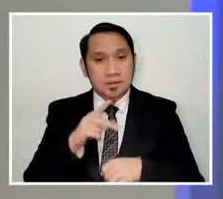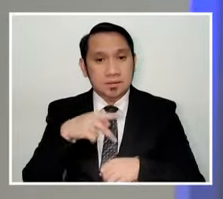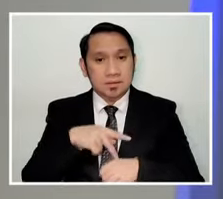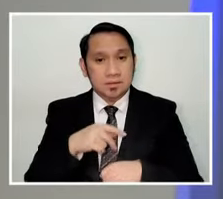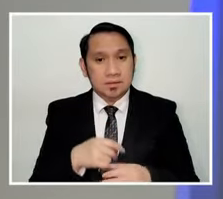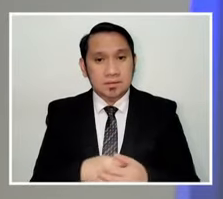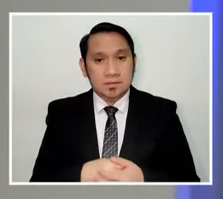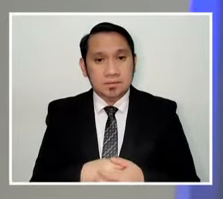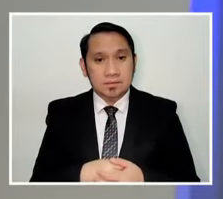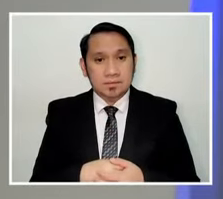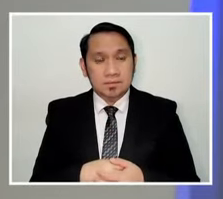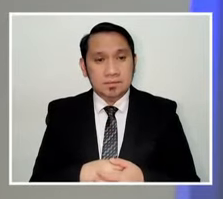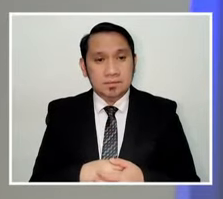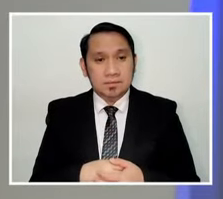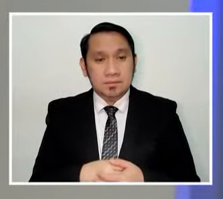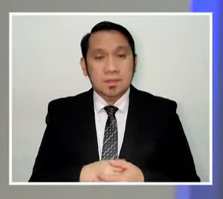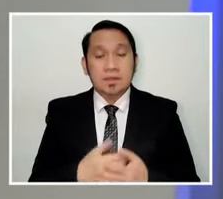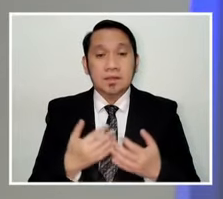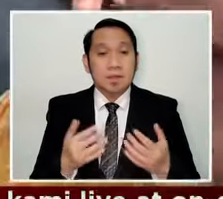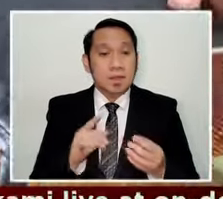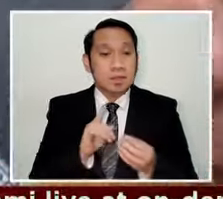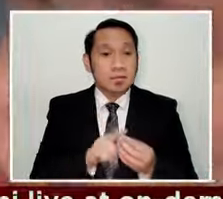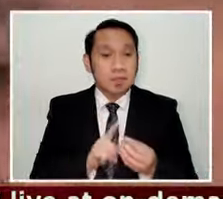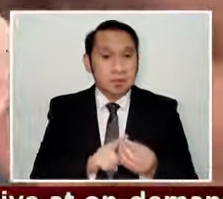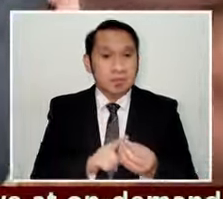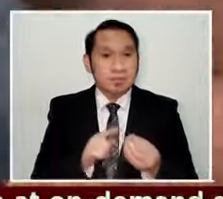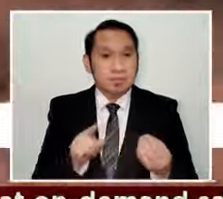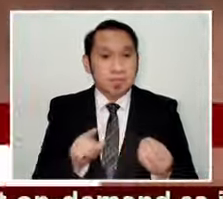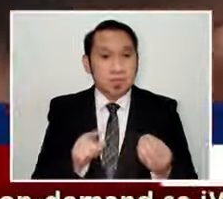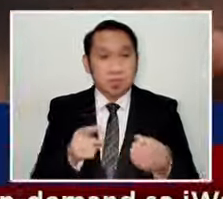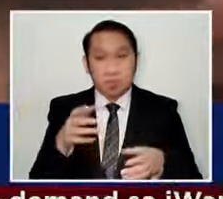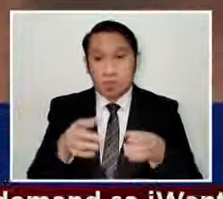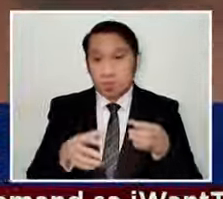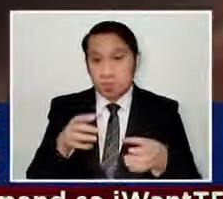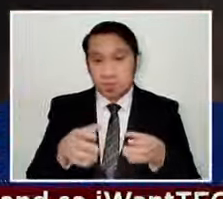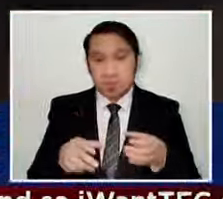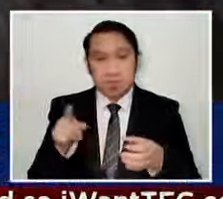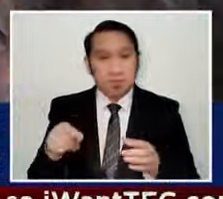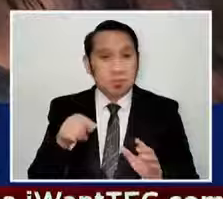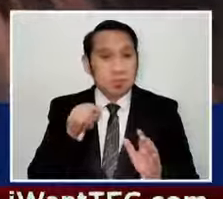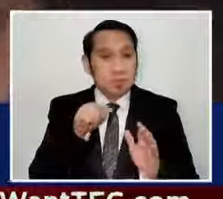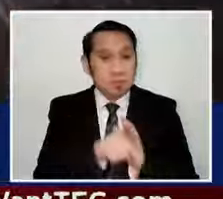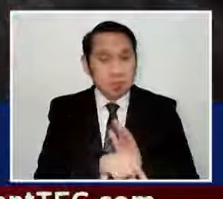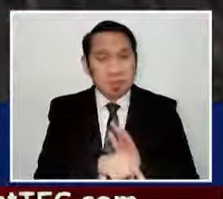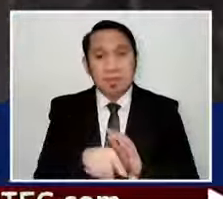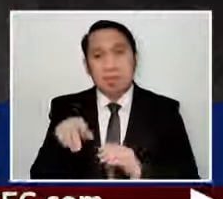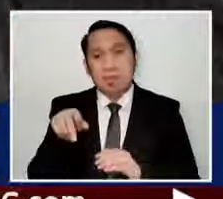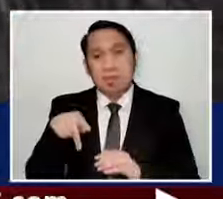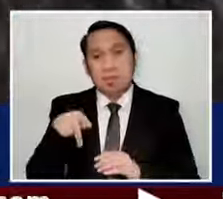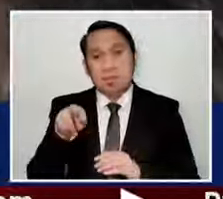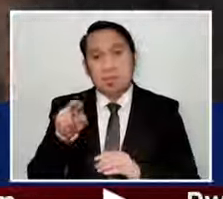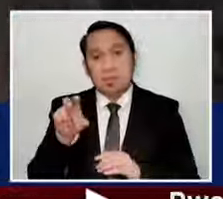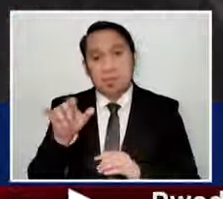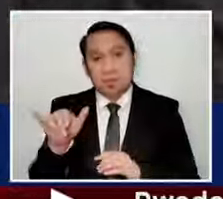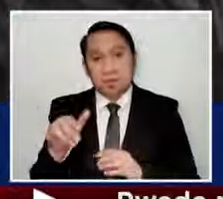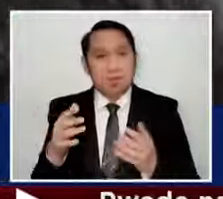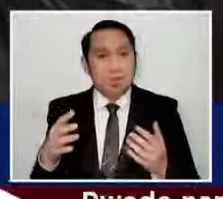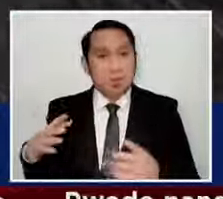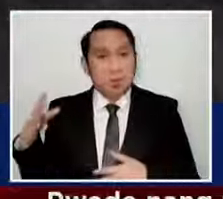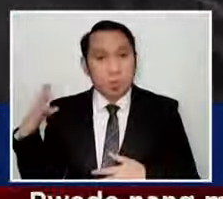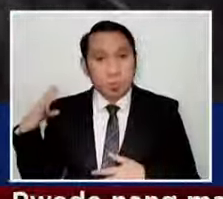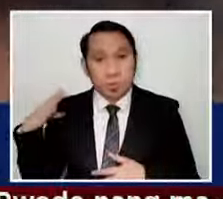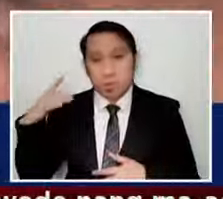Branch 254. Ito'y kaugnay sa kaso ng pagpatay sa broadcaster na si Percy Lapid. Hihintayin naman ang desisyon